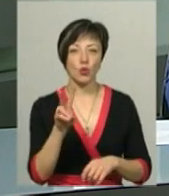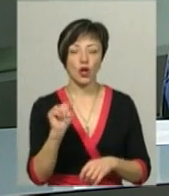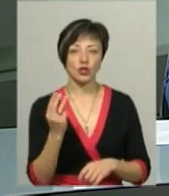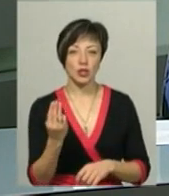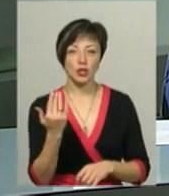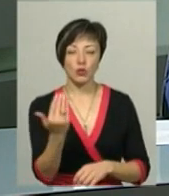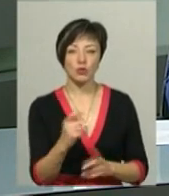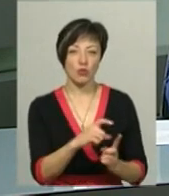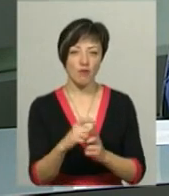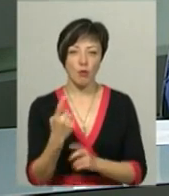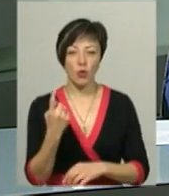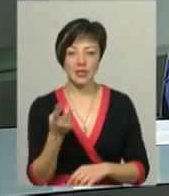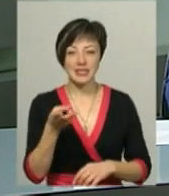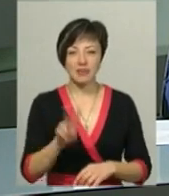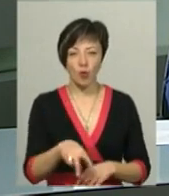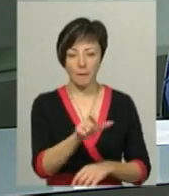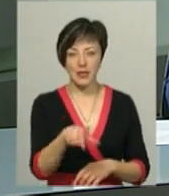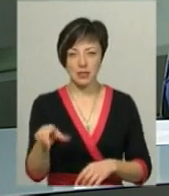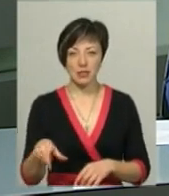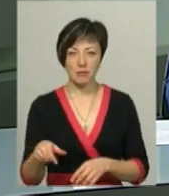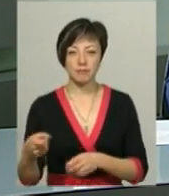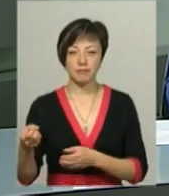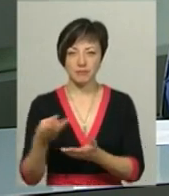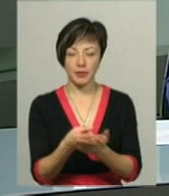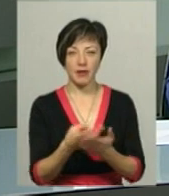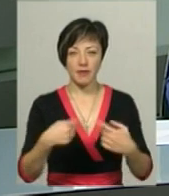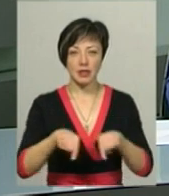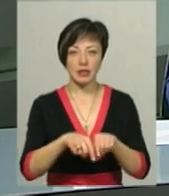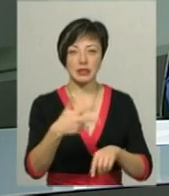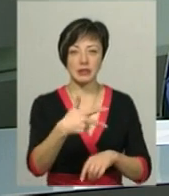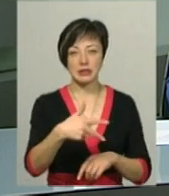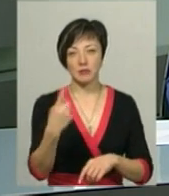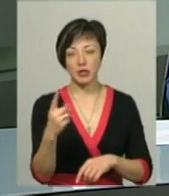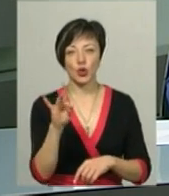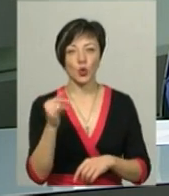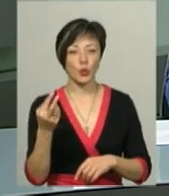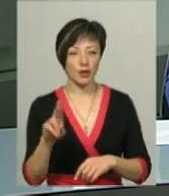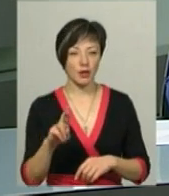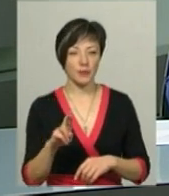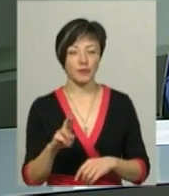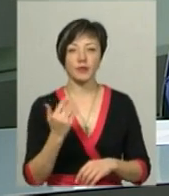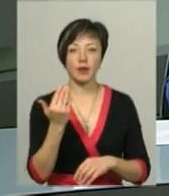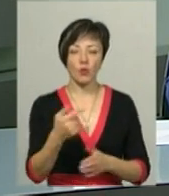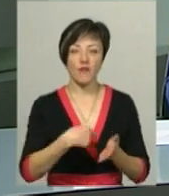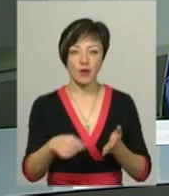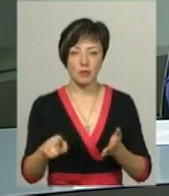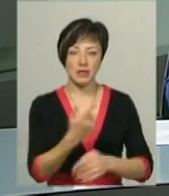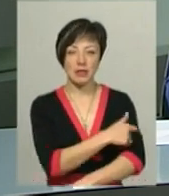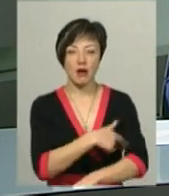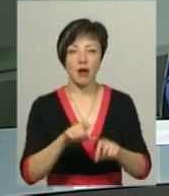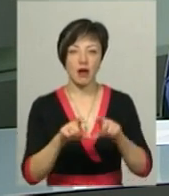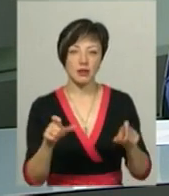його словами, один із двох пасажирів прибув до відділення в ніч з 30 на 31 грудня. Його виписали із